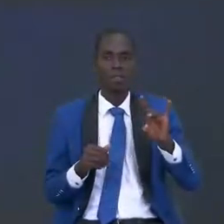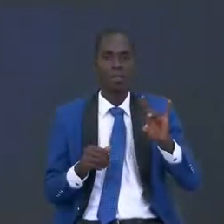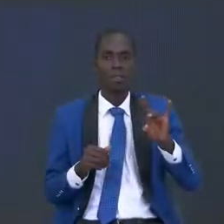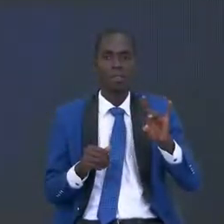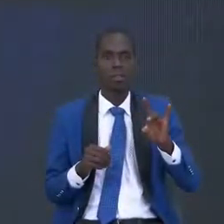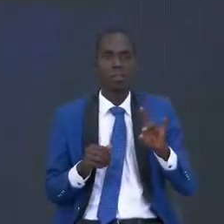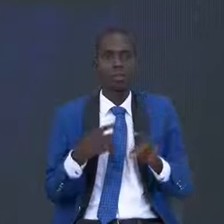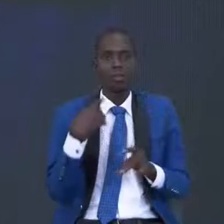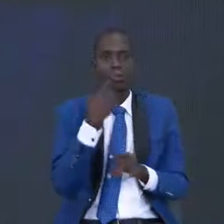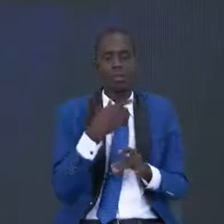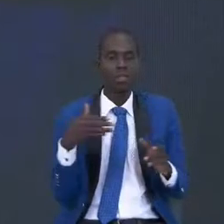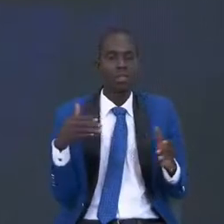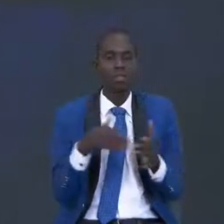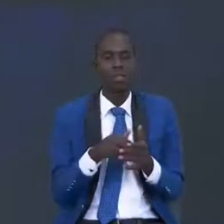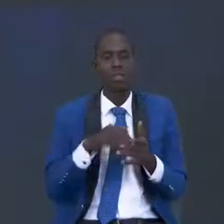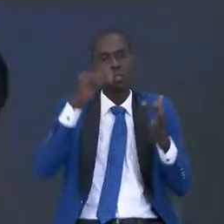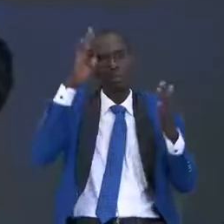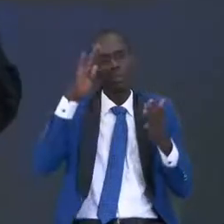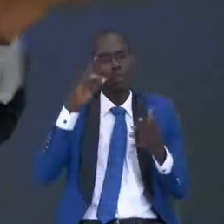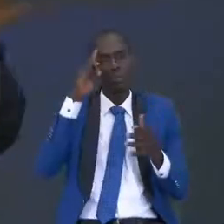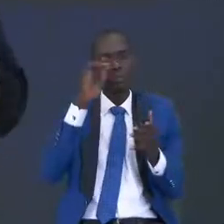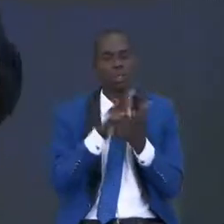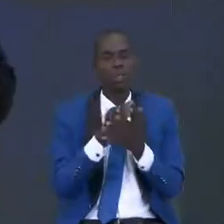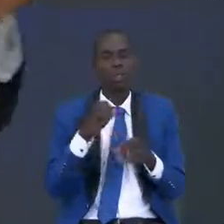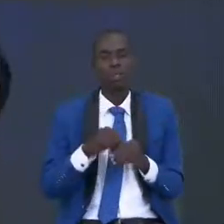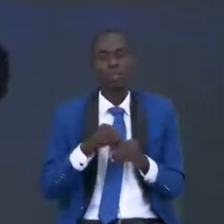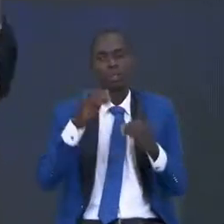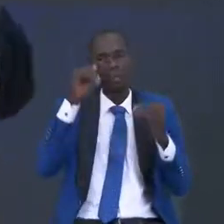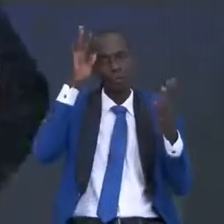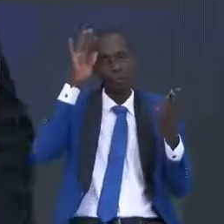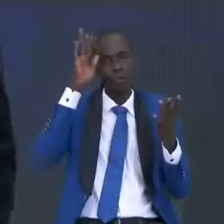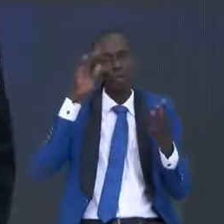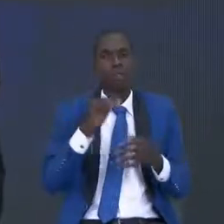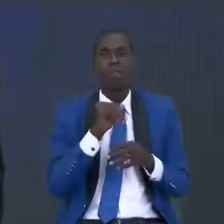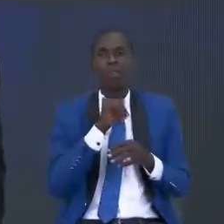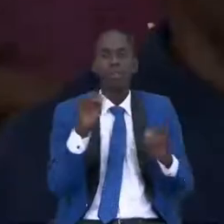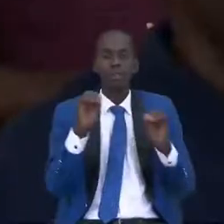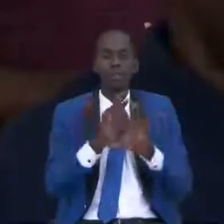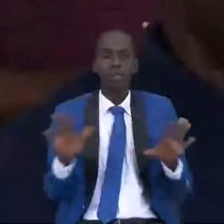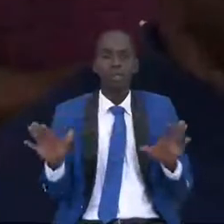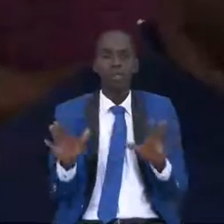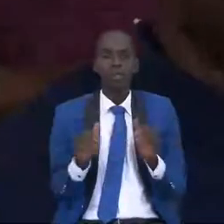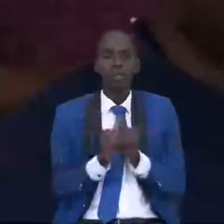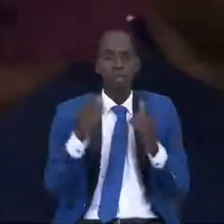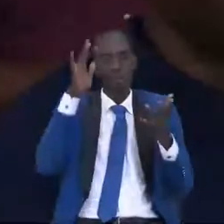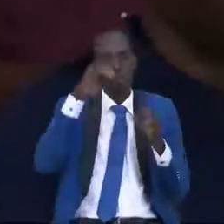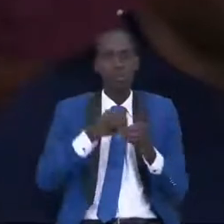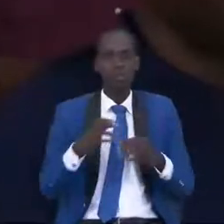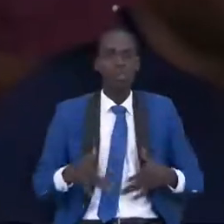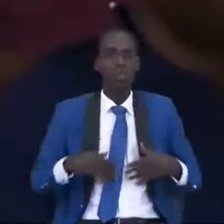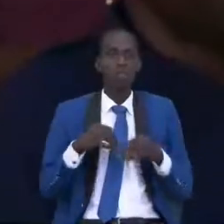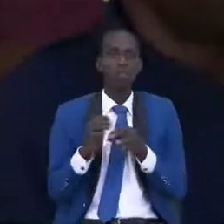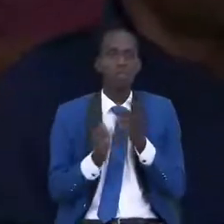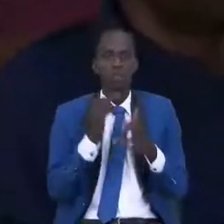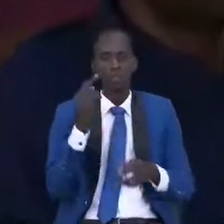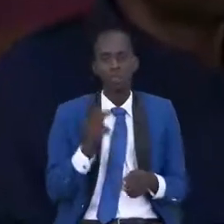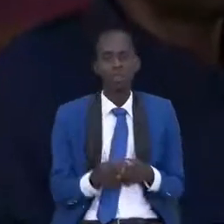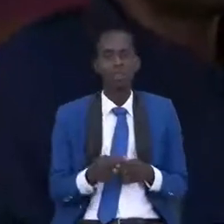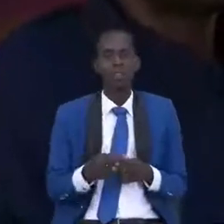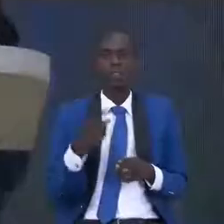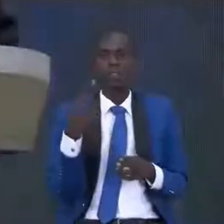toute espérance, il crut. En sorte, il n'y a plus rien de désespéré dans ta vie. La situation de